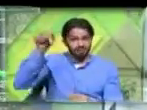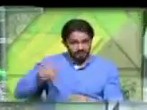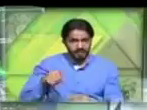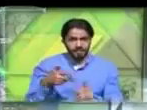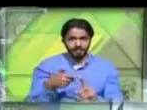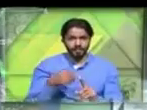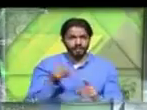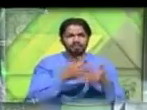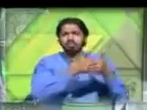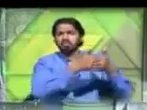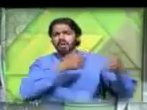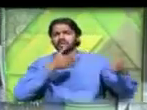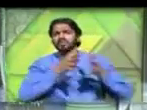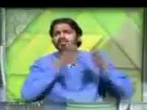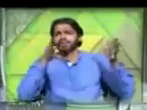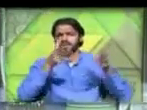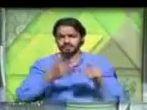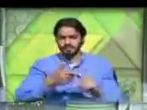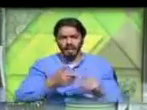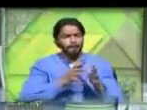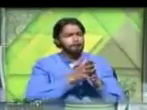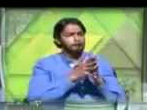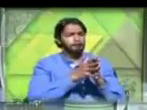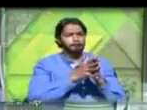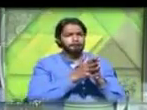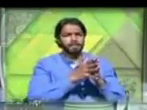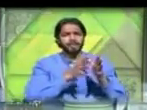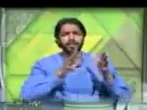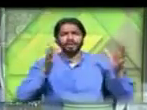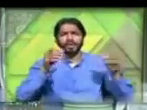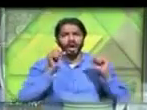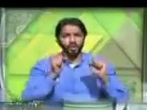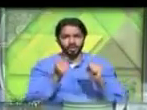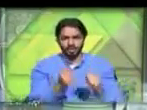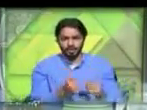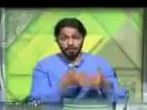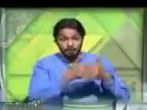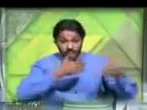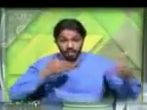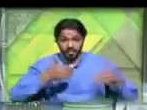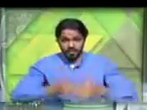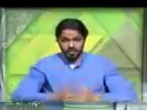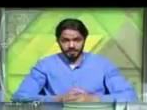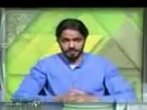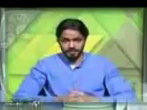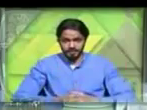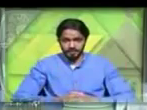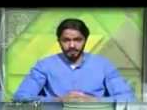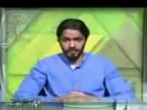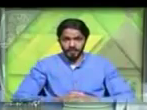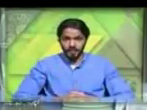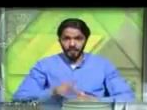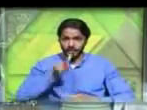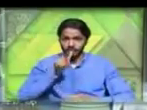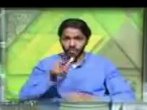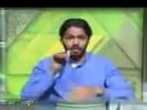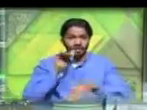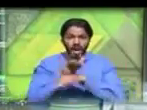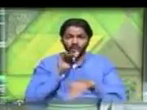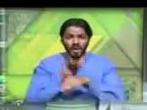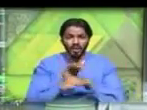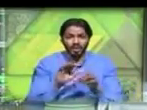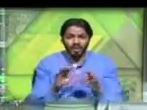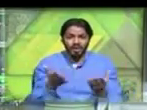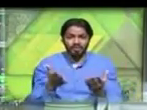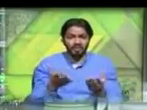كثيرا عن هذا المقوم، عن التجرد والعدل والإنصاف في دعوته وتعامله مع